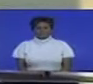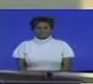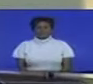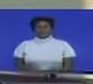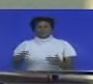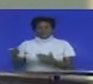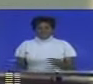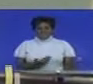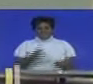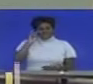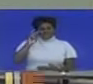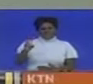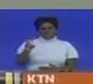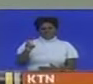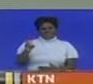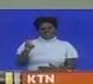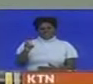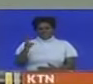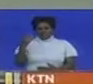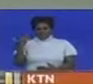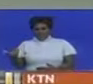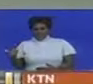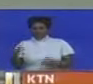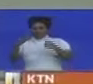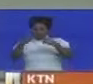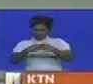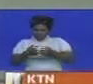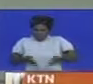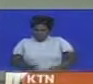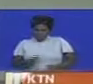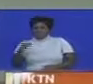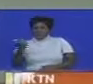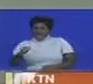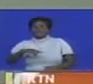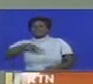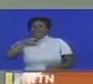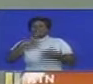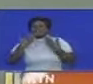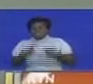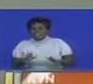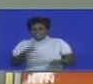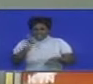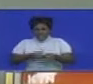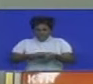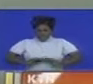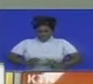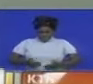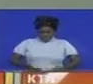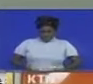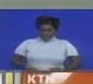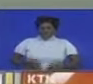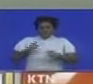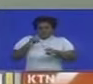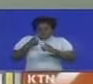Karibu mtazamaji. Watoto wanane ambao hawajazaliwa wameaga dunia wakiwa tumboni mwa wazazi wao tangu